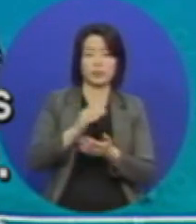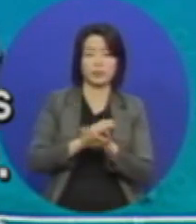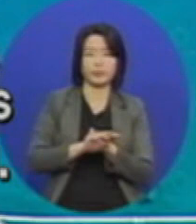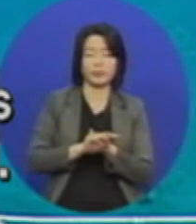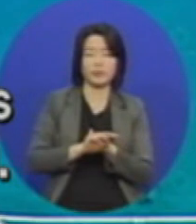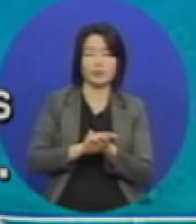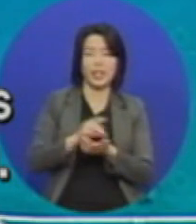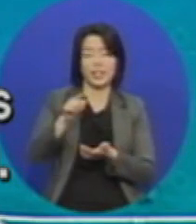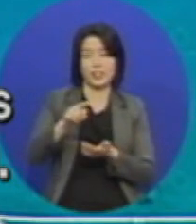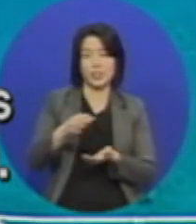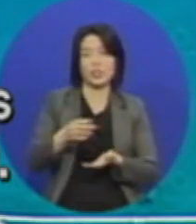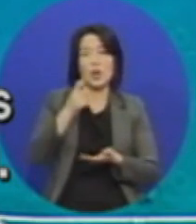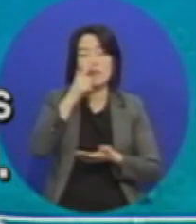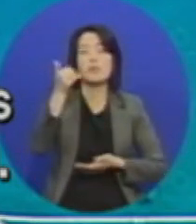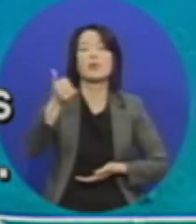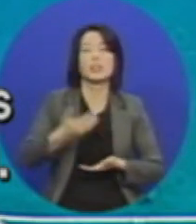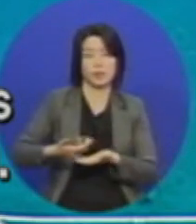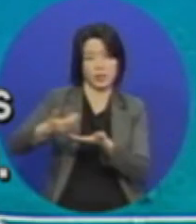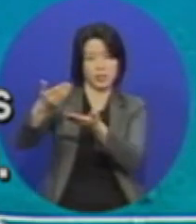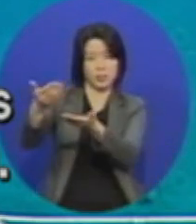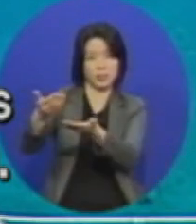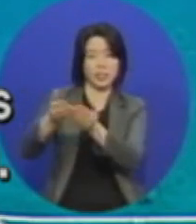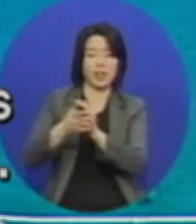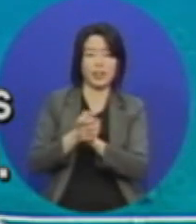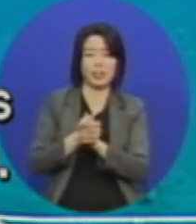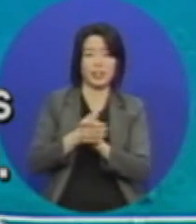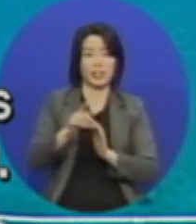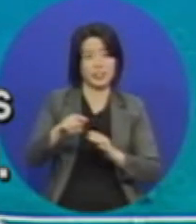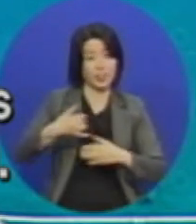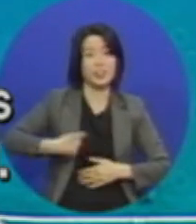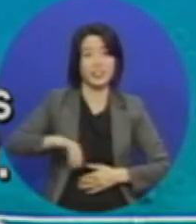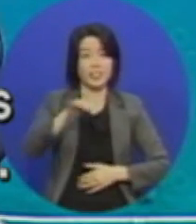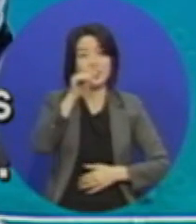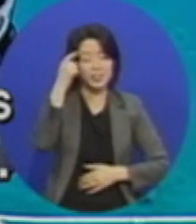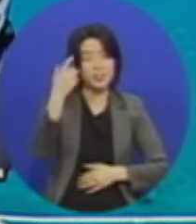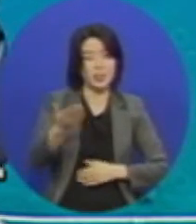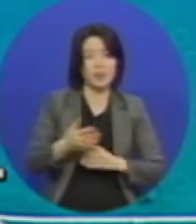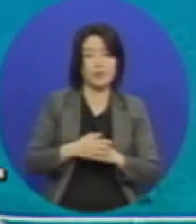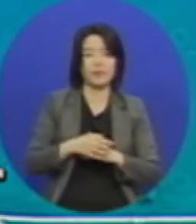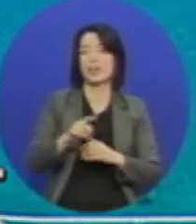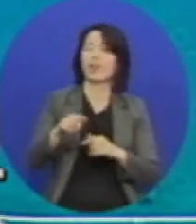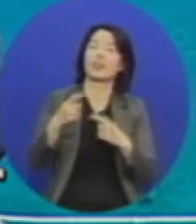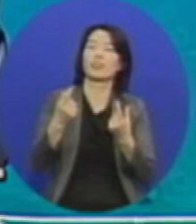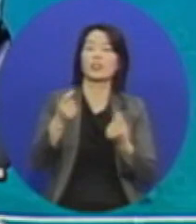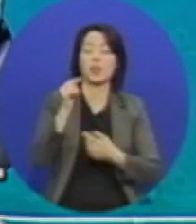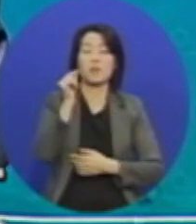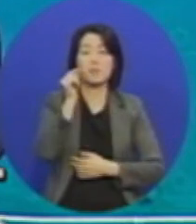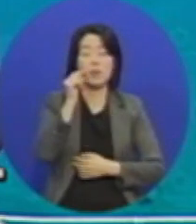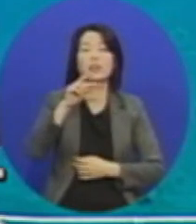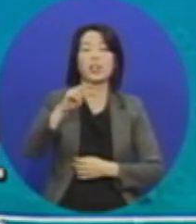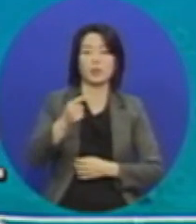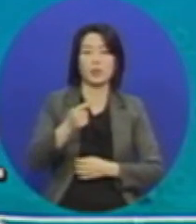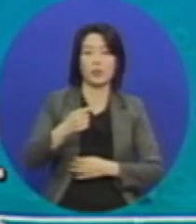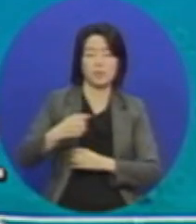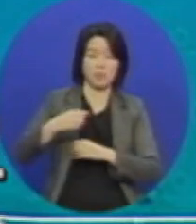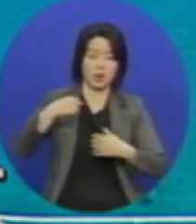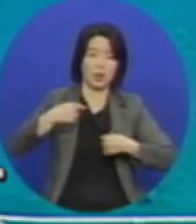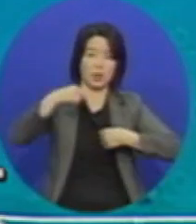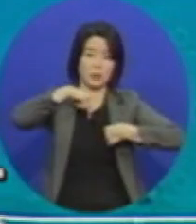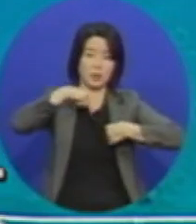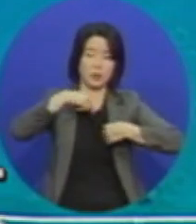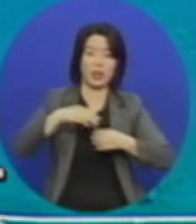이건 부모님 것입니다 그러는 자녀들이 있지요 또 뭐 그렇게 까지는 못해도 내복 사가지고